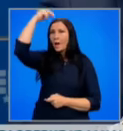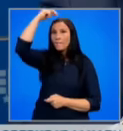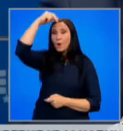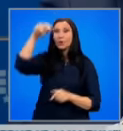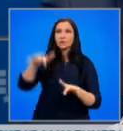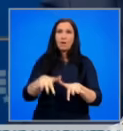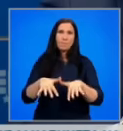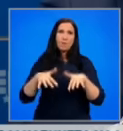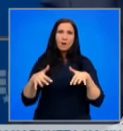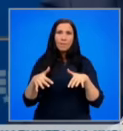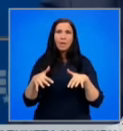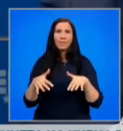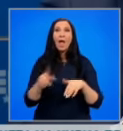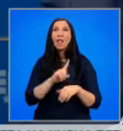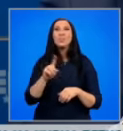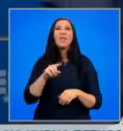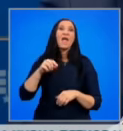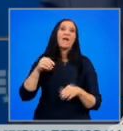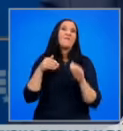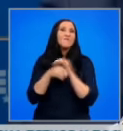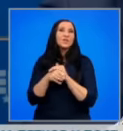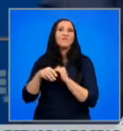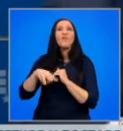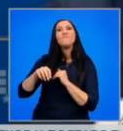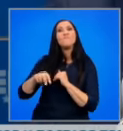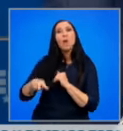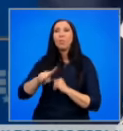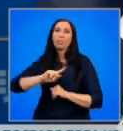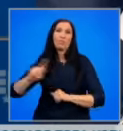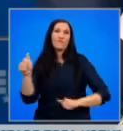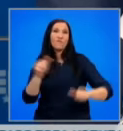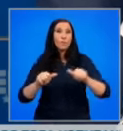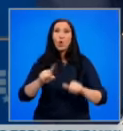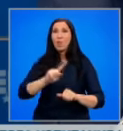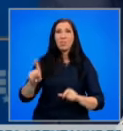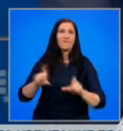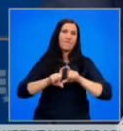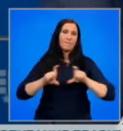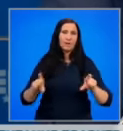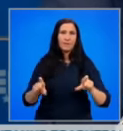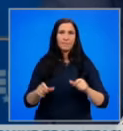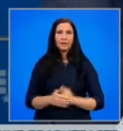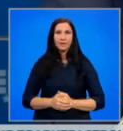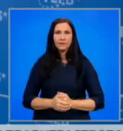българският парламент. Не в мола, не в лаборатории, не в апартаменти.